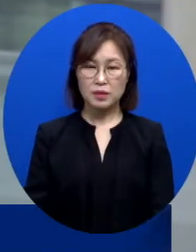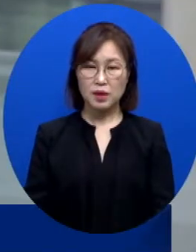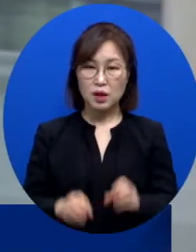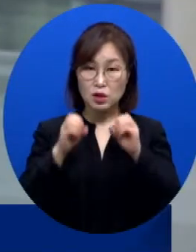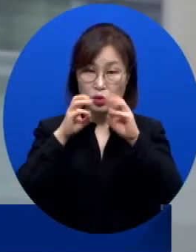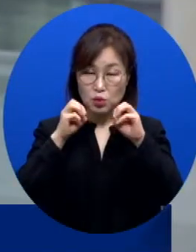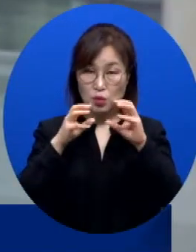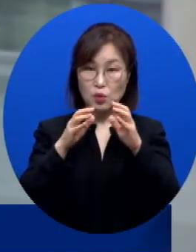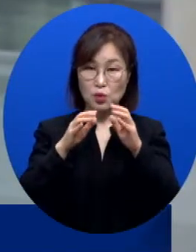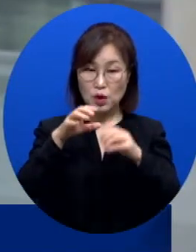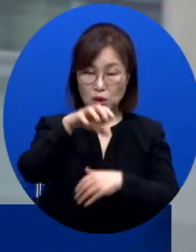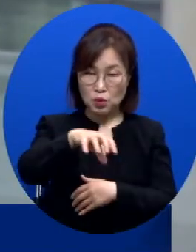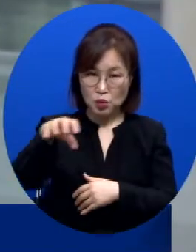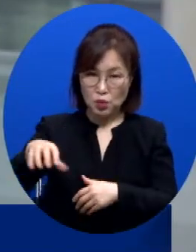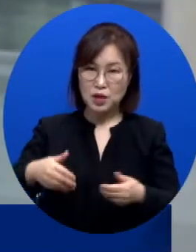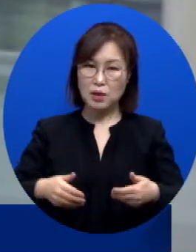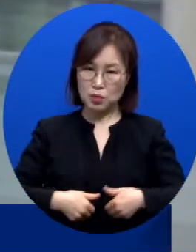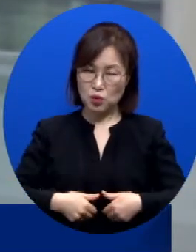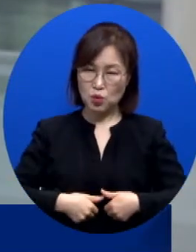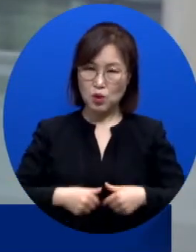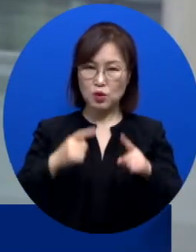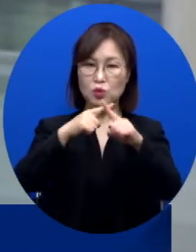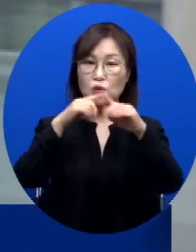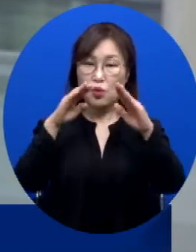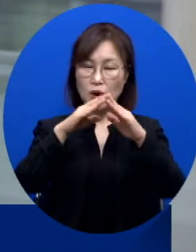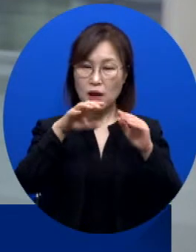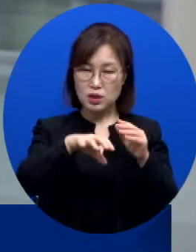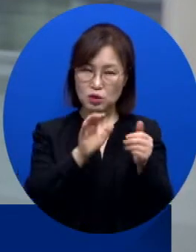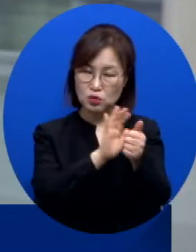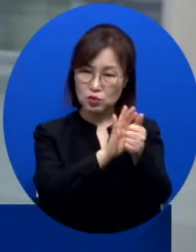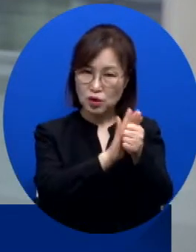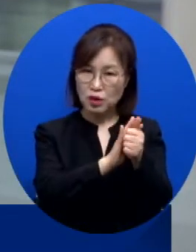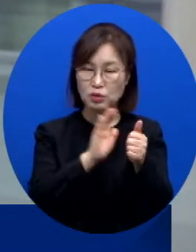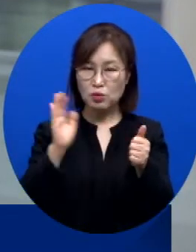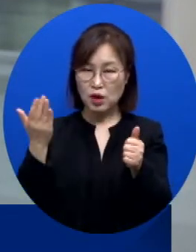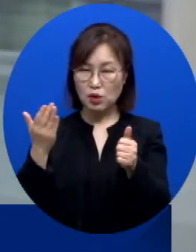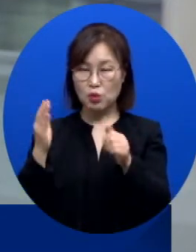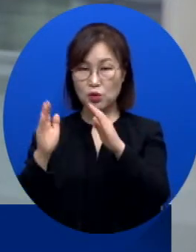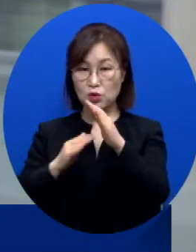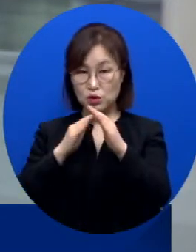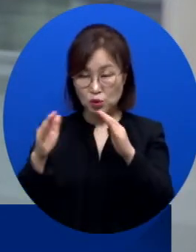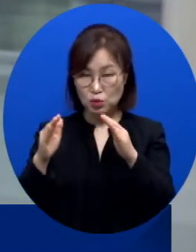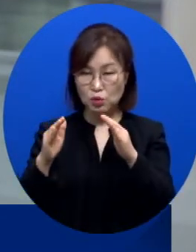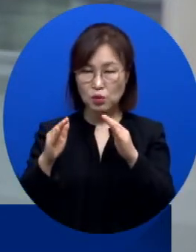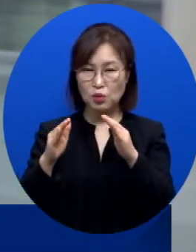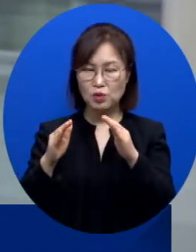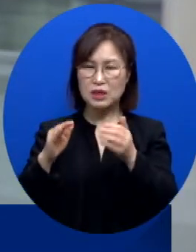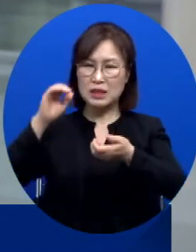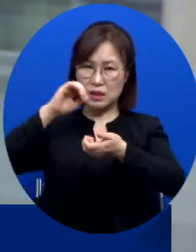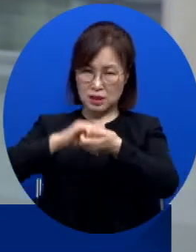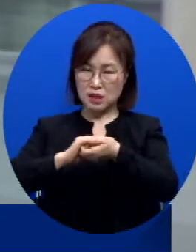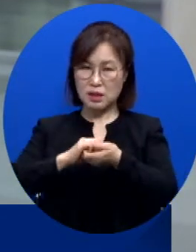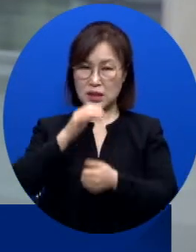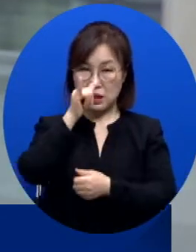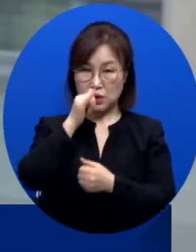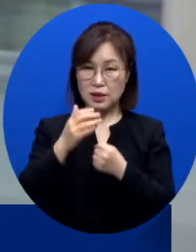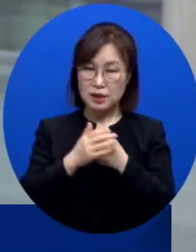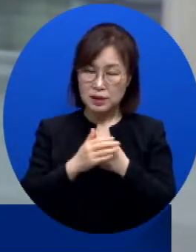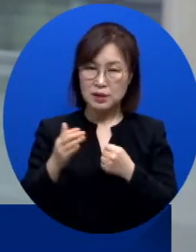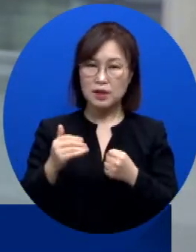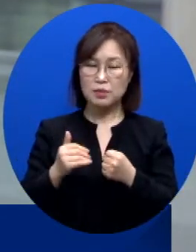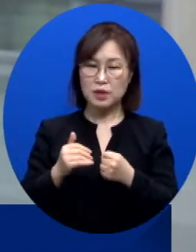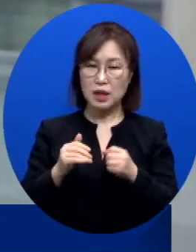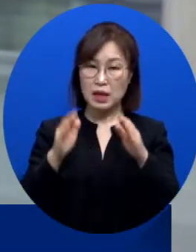현장에 필요한 모든 것들을 교회가 후원하고 성도님들이 후원하기에는 제한이 있다고 생각을 합니다. 그래서